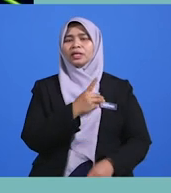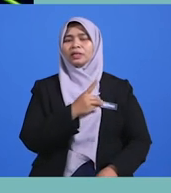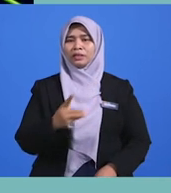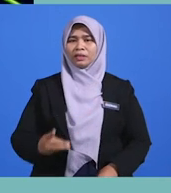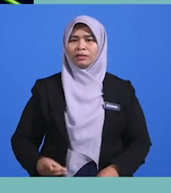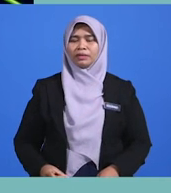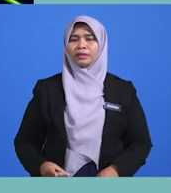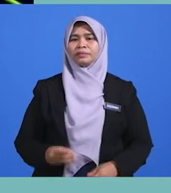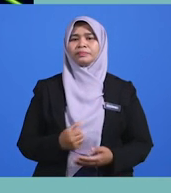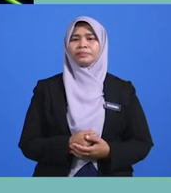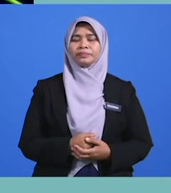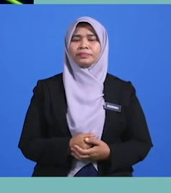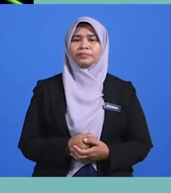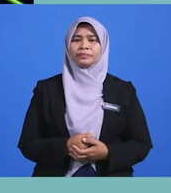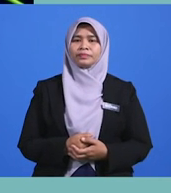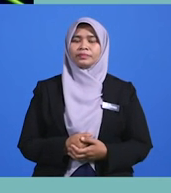yang unik.